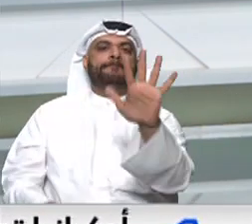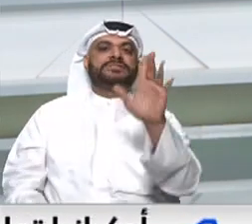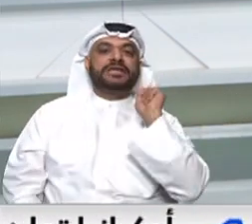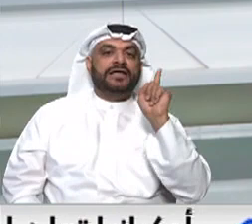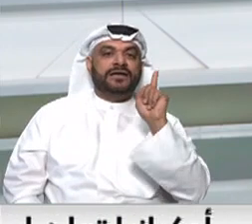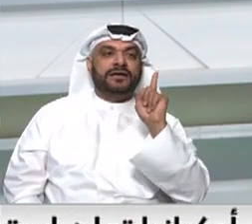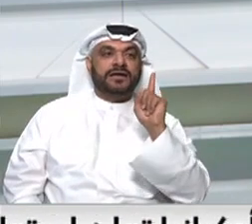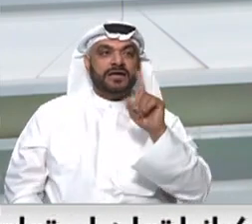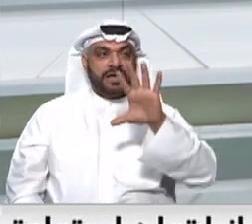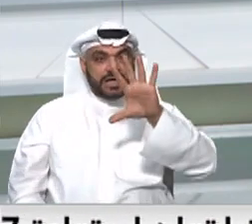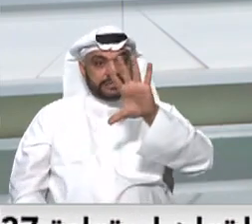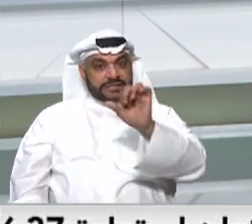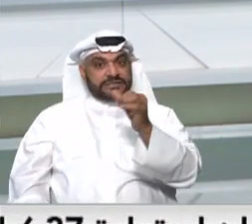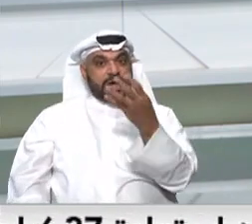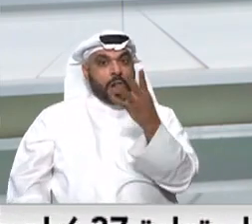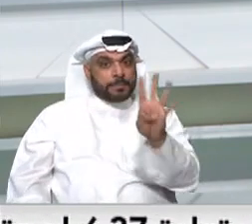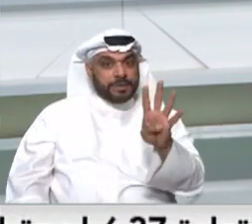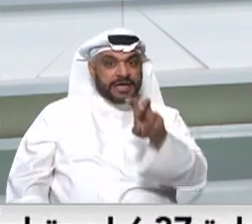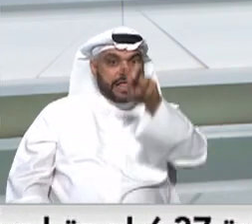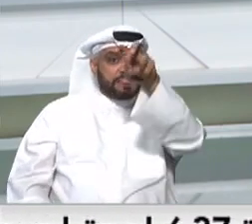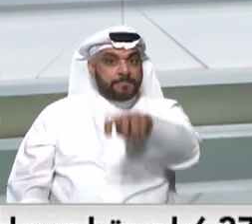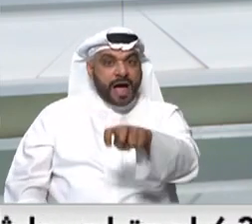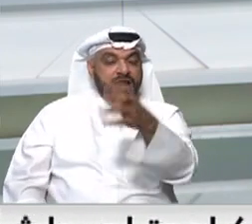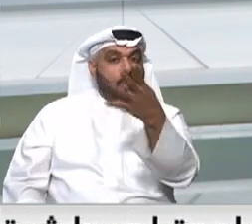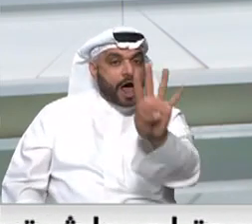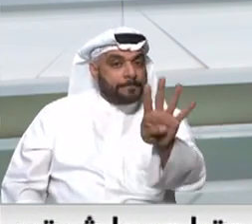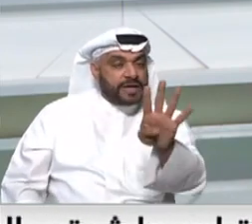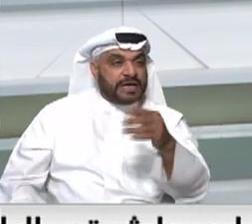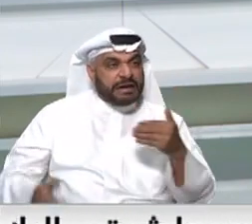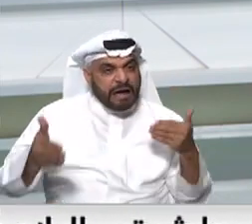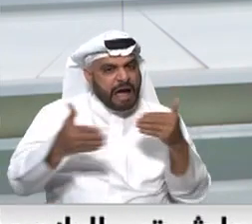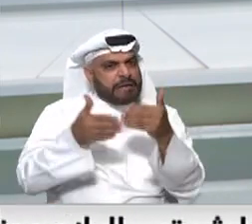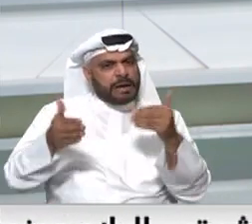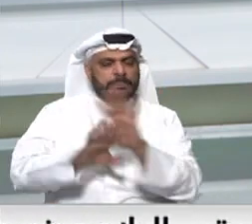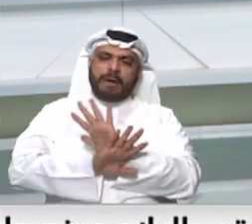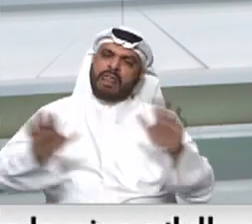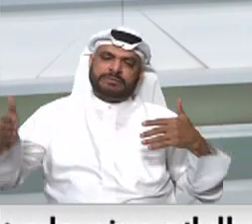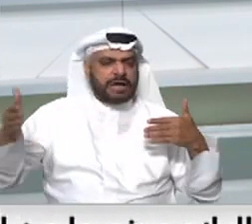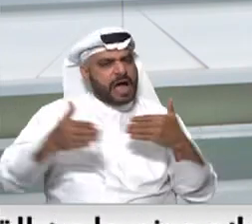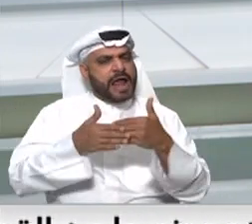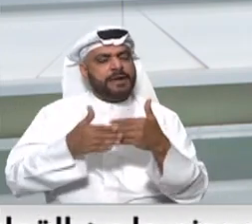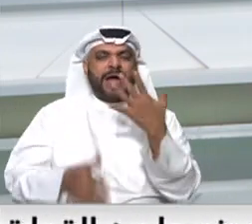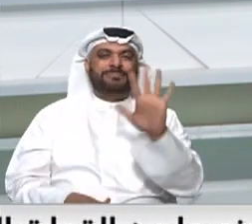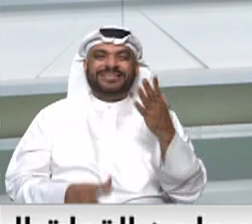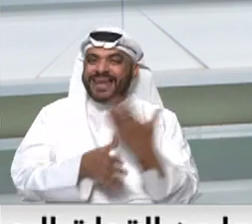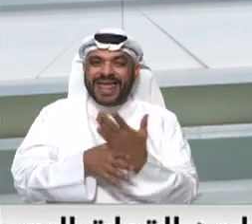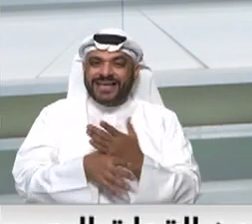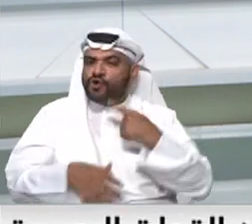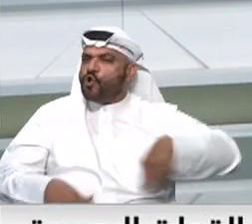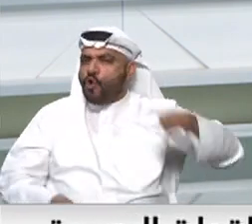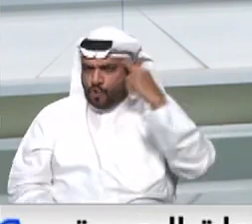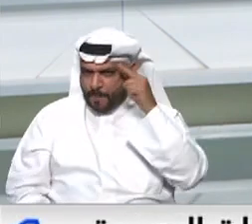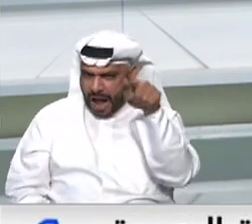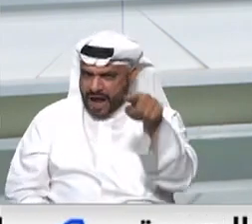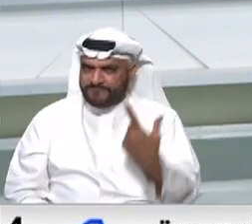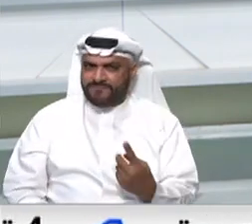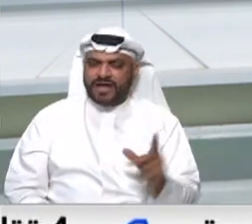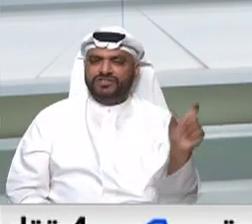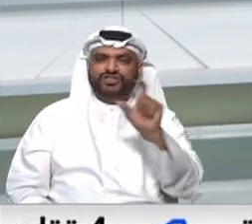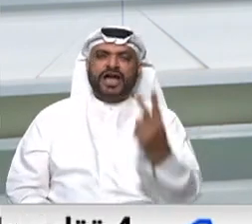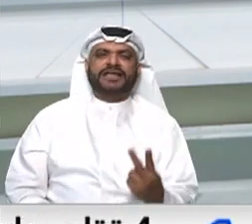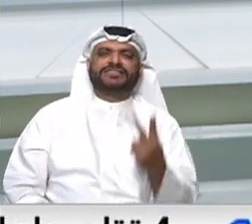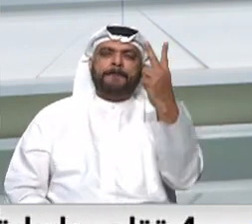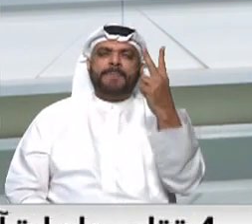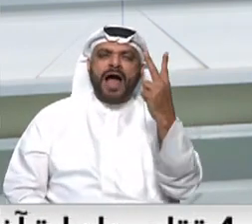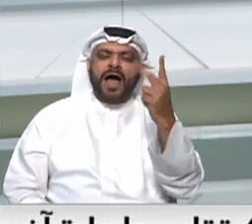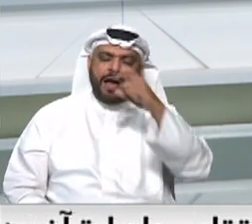باشر باذن الله خلال النهار 47 العظمى والصغرى 33 هو شمال الغربي ينشط على فترات خلال النهار من 12 الى 40 كيلو متر